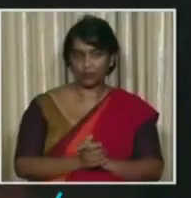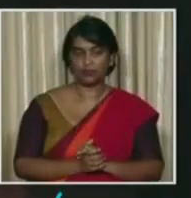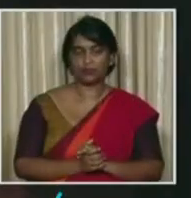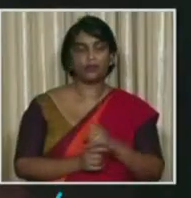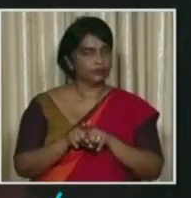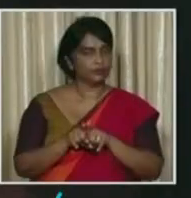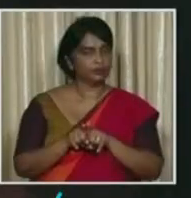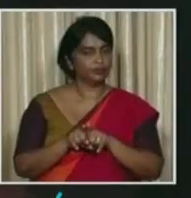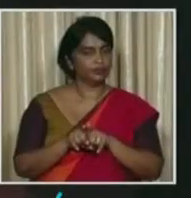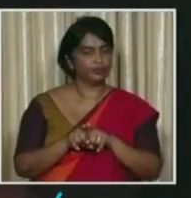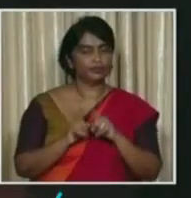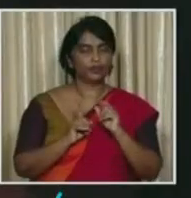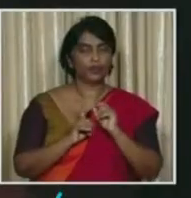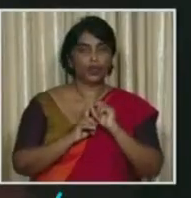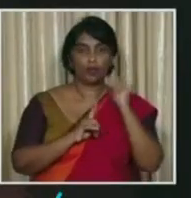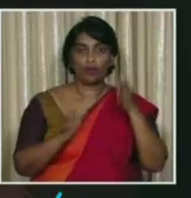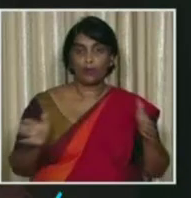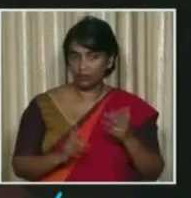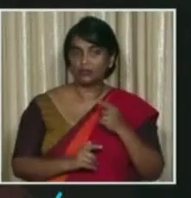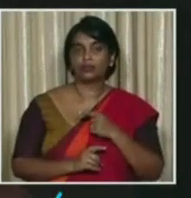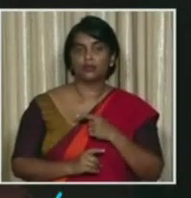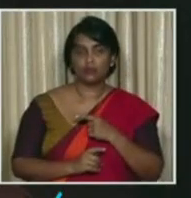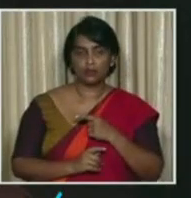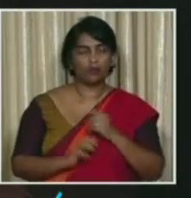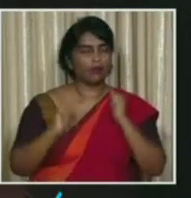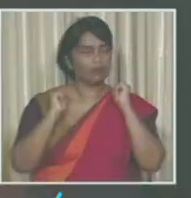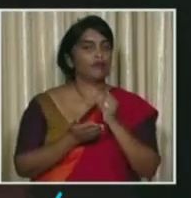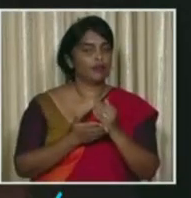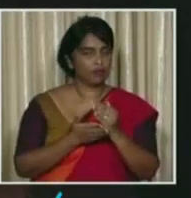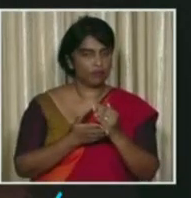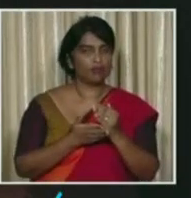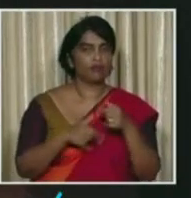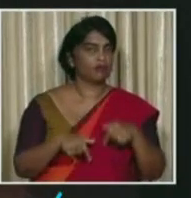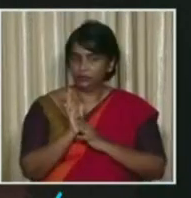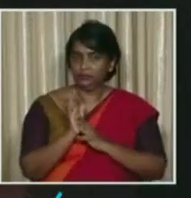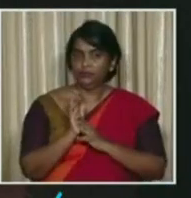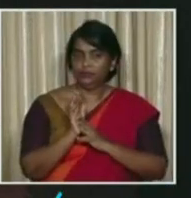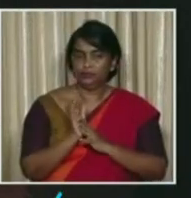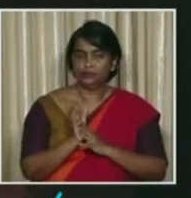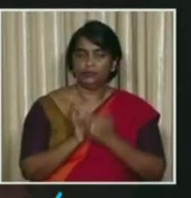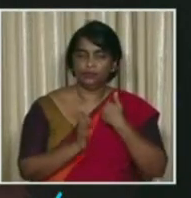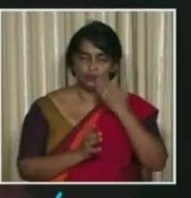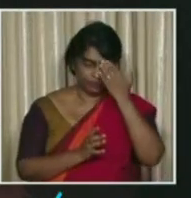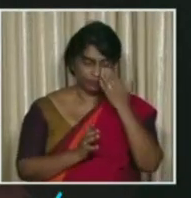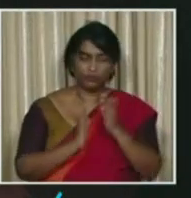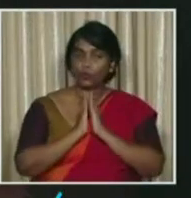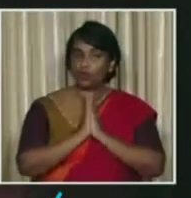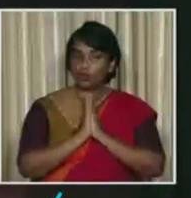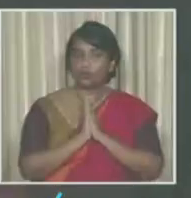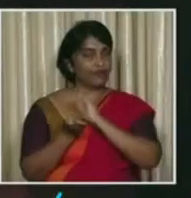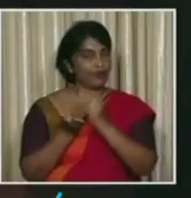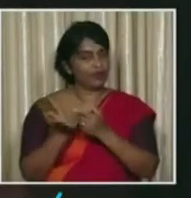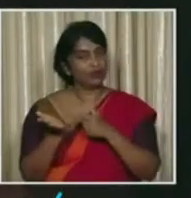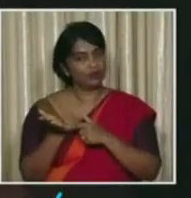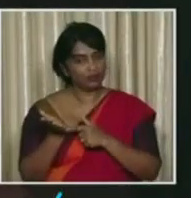මේ වන විට පොසොන් පෙරහැර ක්‍රියාත්මක කිරීම සඳහා ප්‍රමාණවත් අරමුදල් තවම ලබා දීලා නැහැ. කරුණාකරලා බුද්ධ ශාසන අරමුදලෙන්